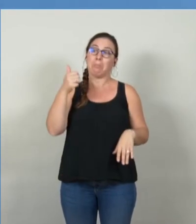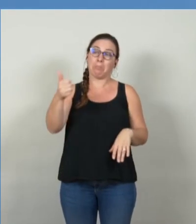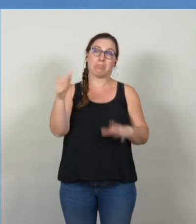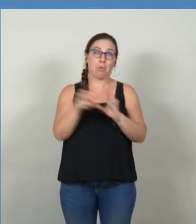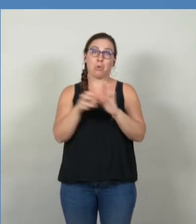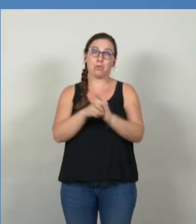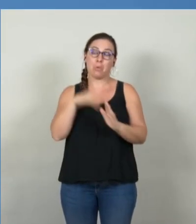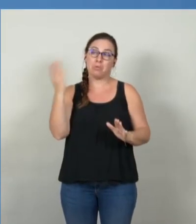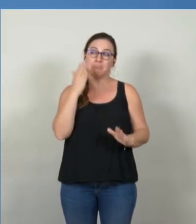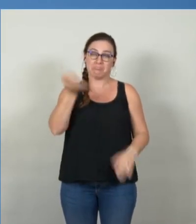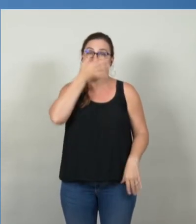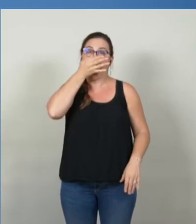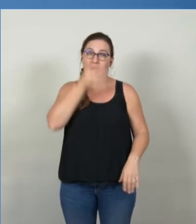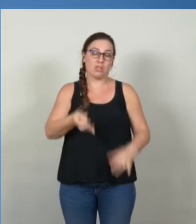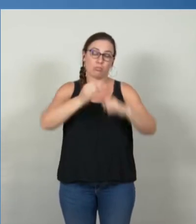Grenoble